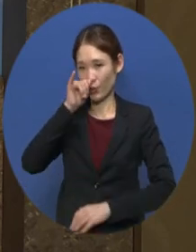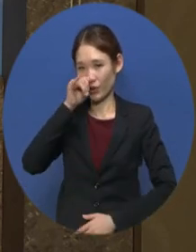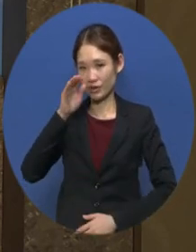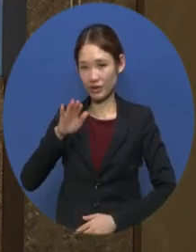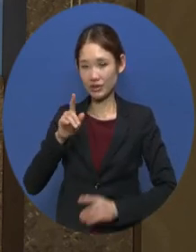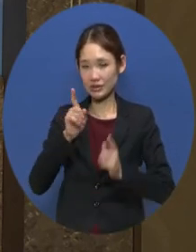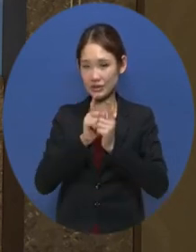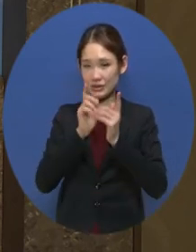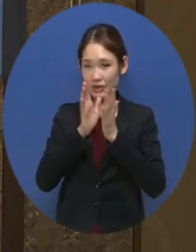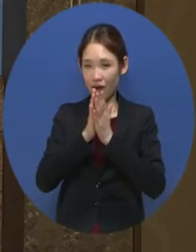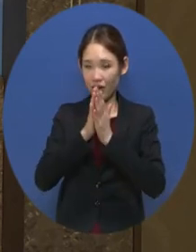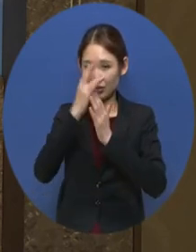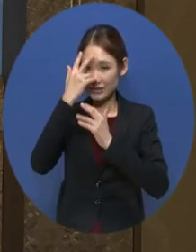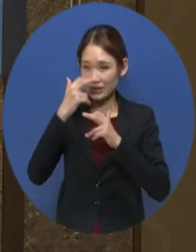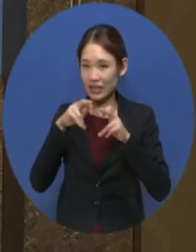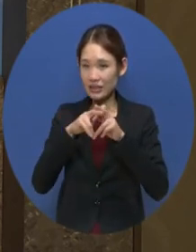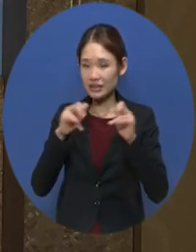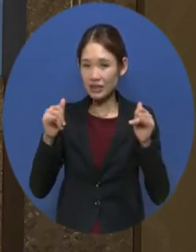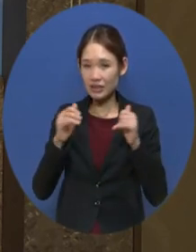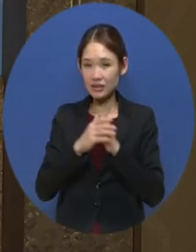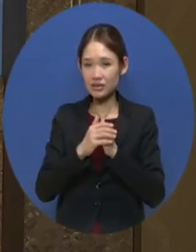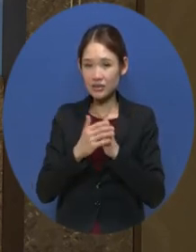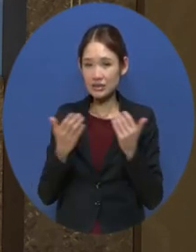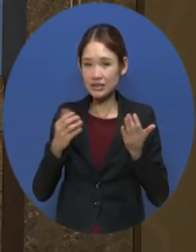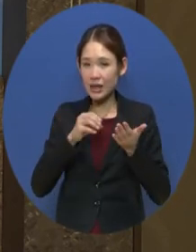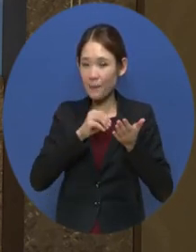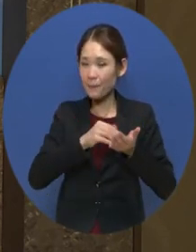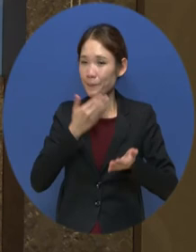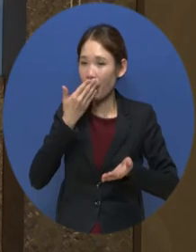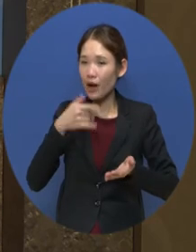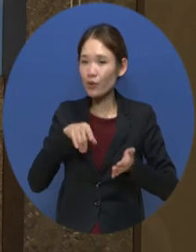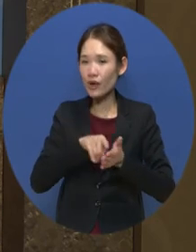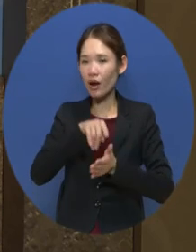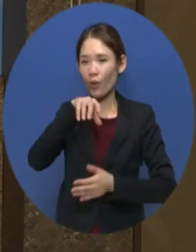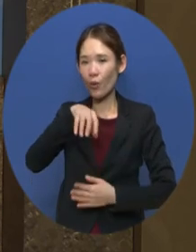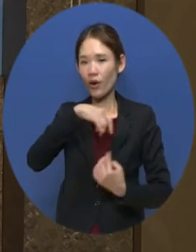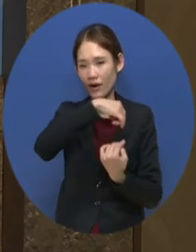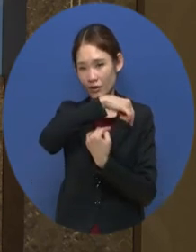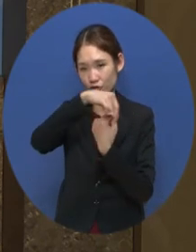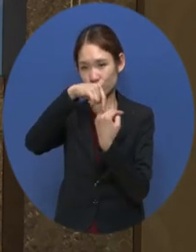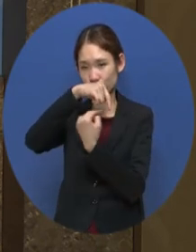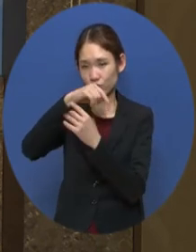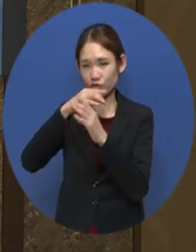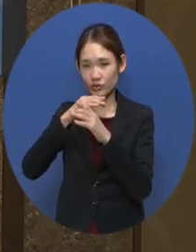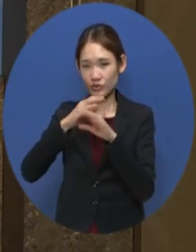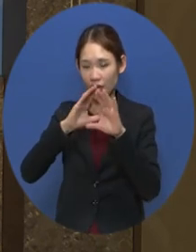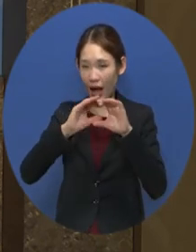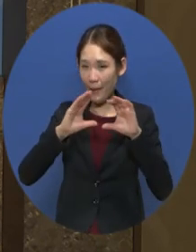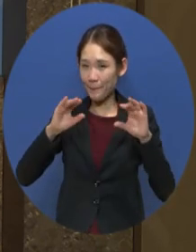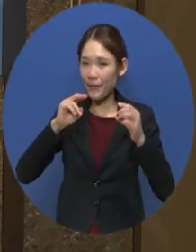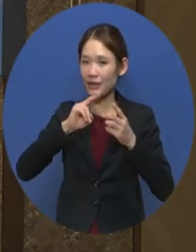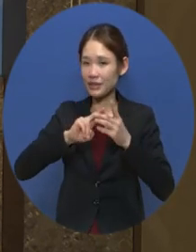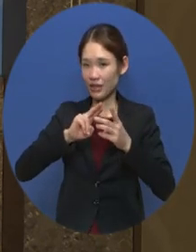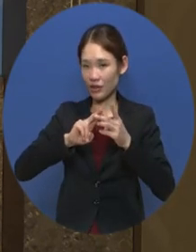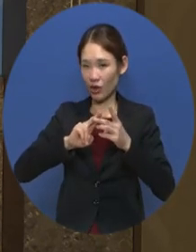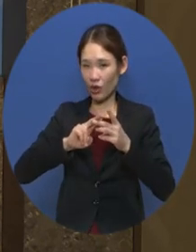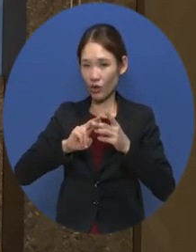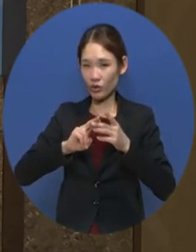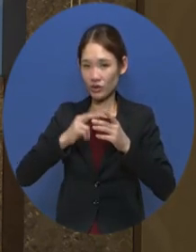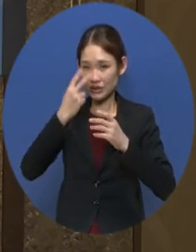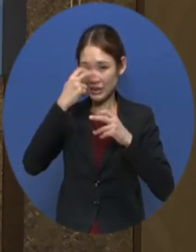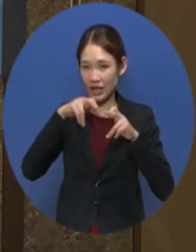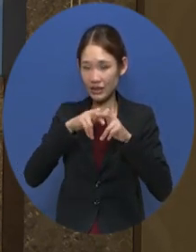직접 시각장애인분들을 분들이 일을 할수 있는 공간도 운영을 하고 있거든요. 그래서 뭐 안마센터도 운영하고